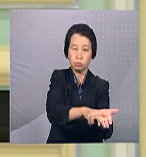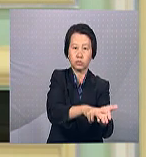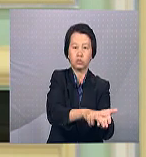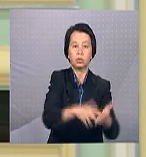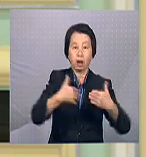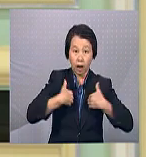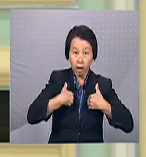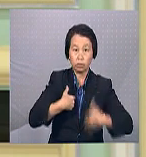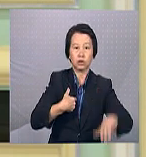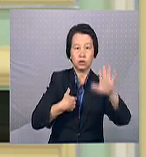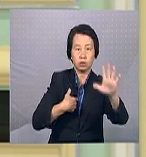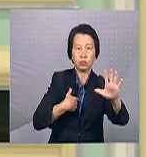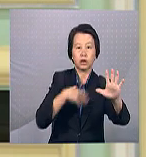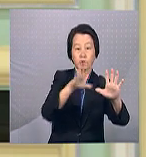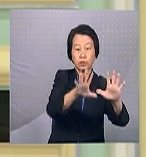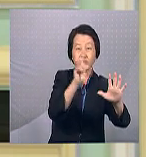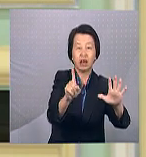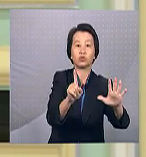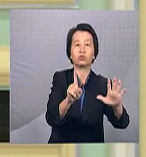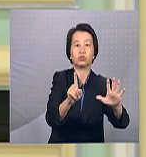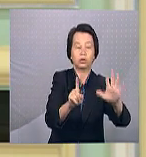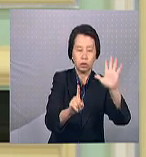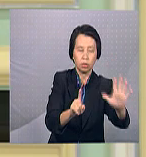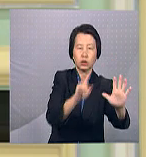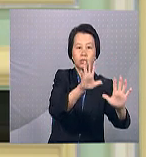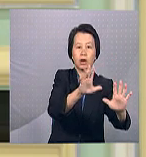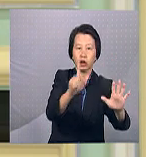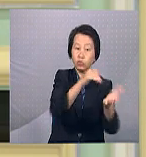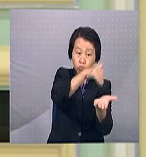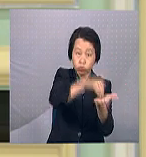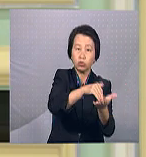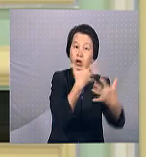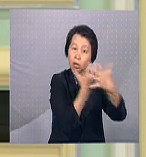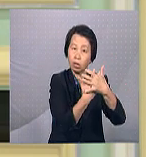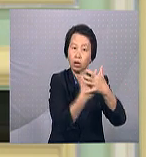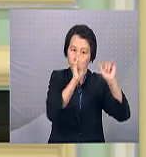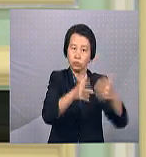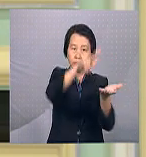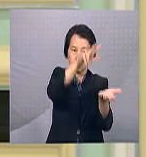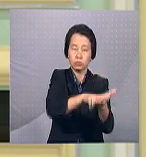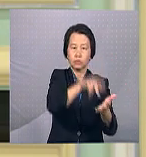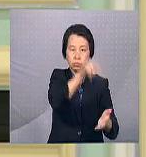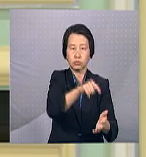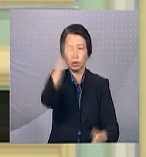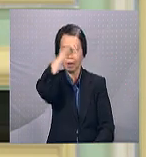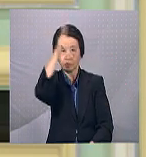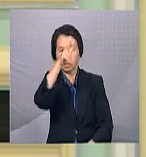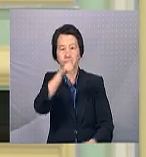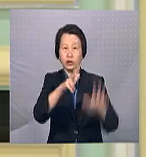sebanyak 551 pusat kuarantin telah pun diwartakan oleh kerajaan.